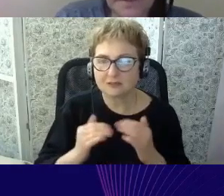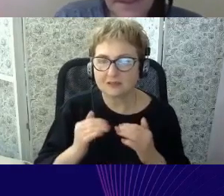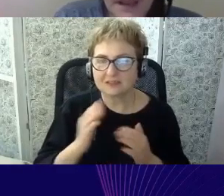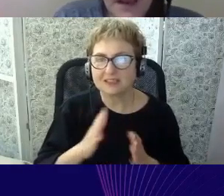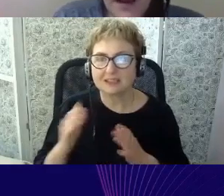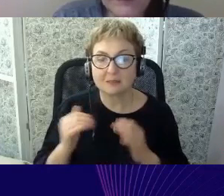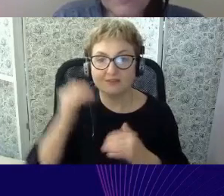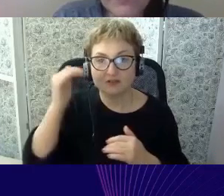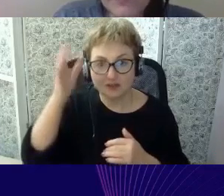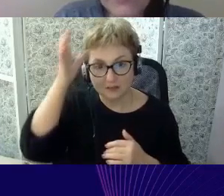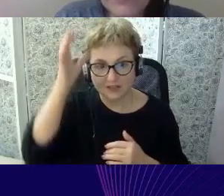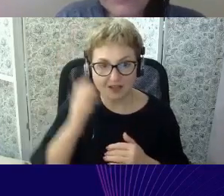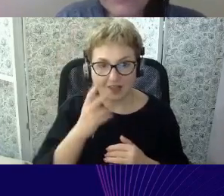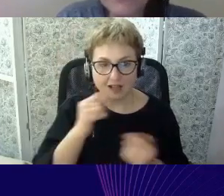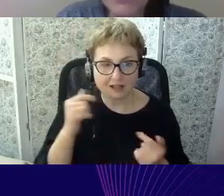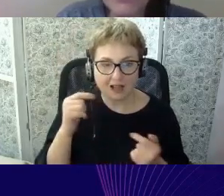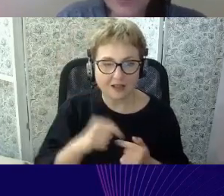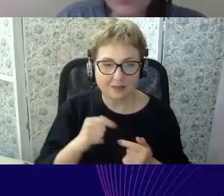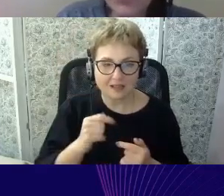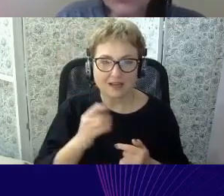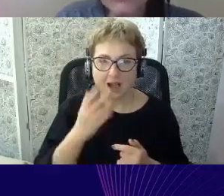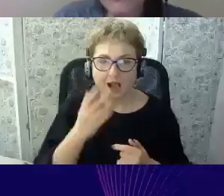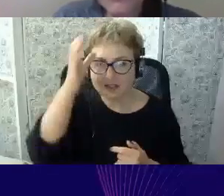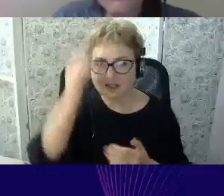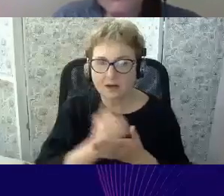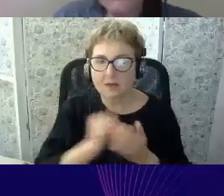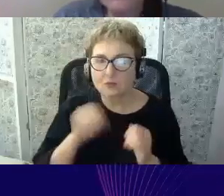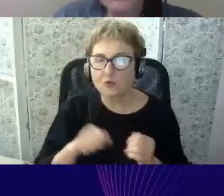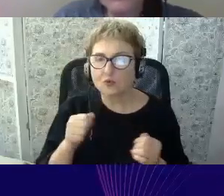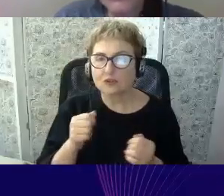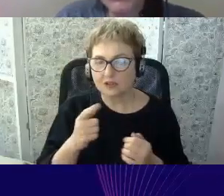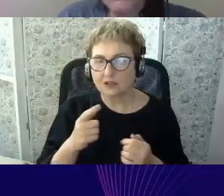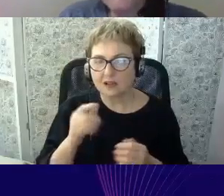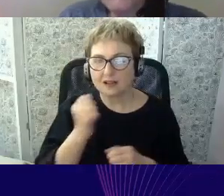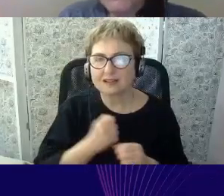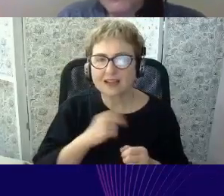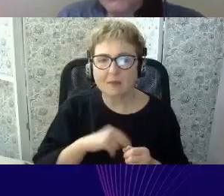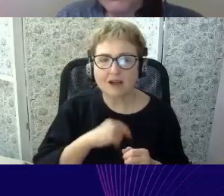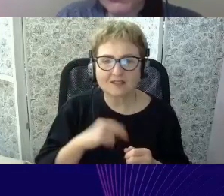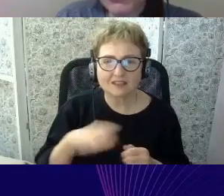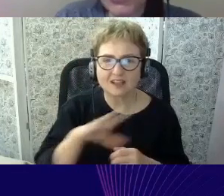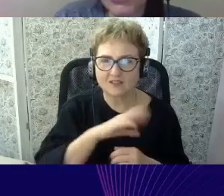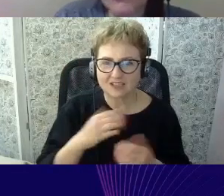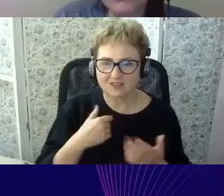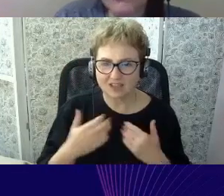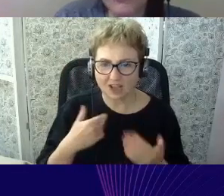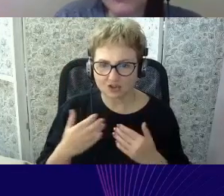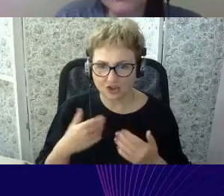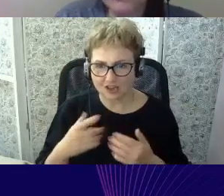образования. Адаптированные образовательные программы могут разрабатываться, ну, так же, как и везде, как в